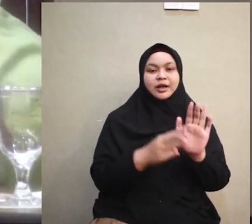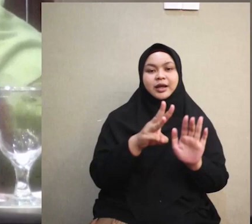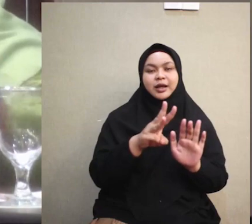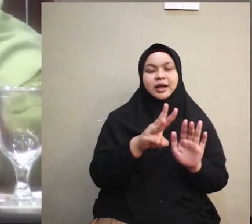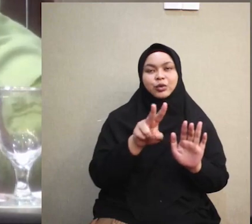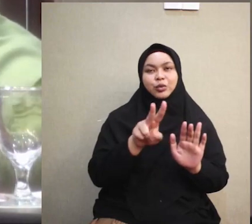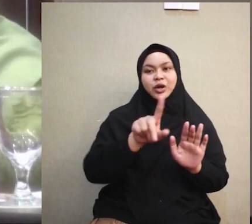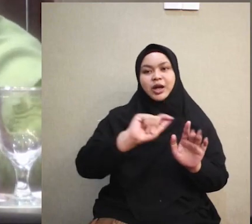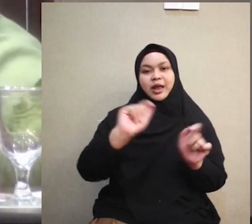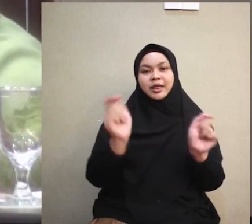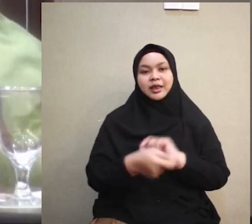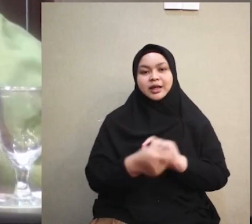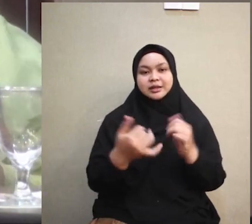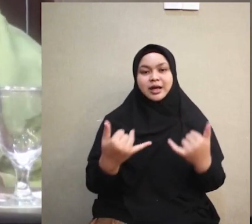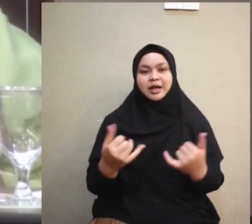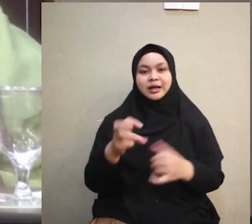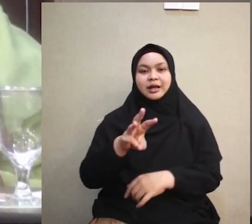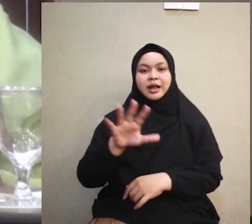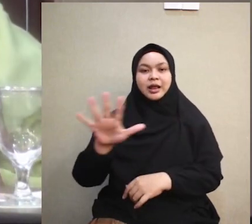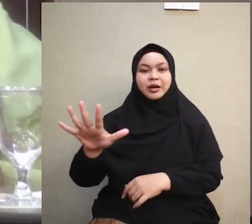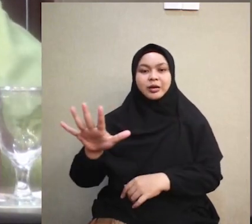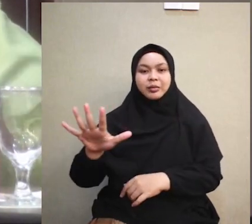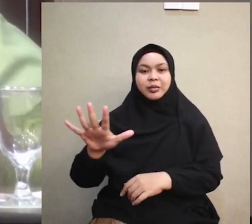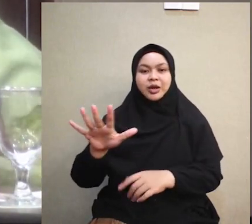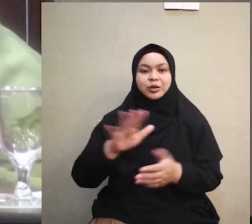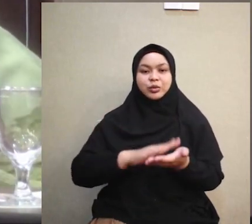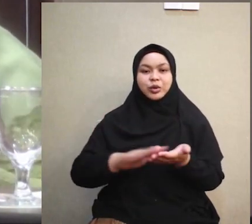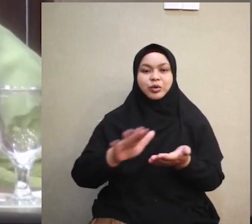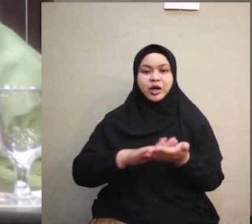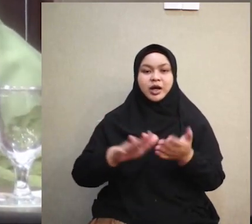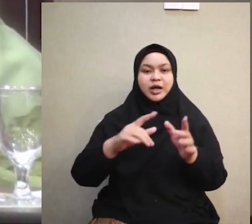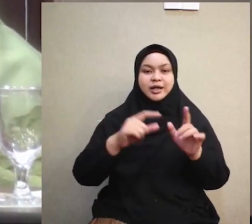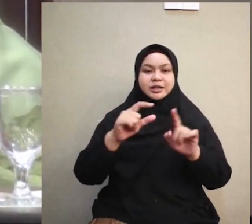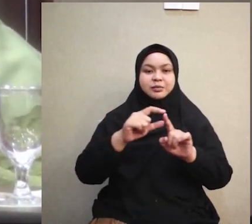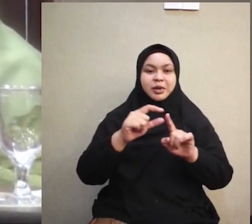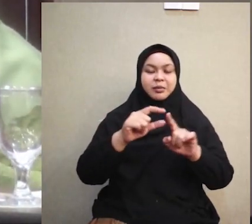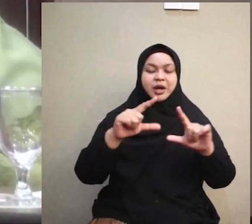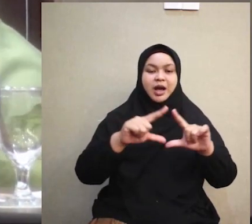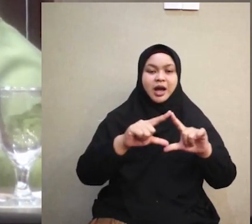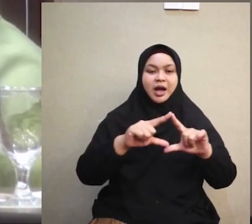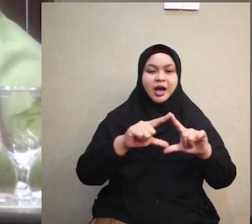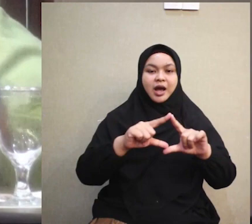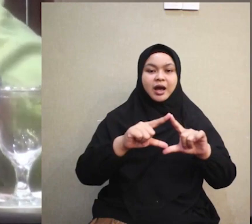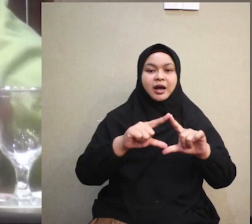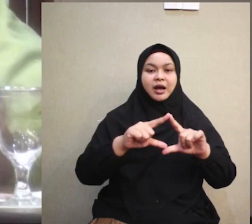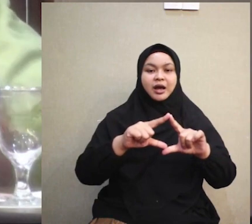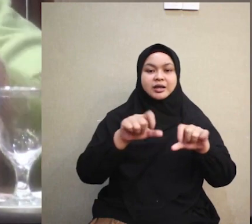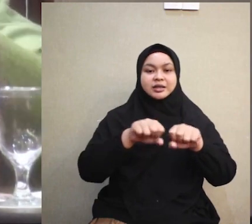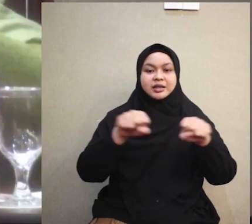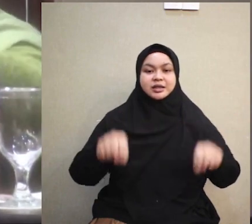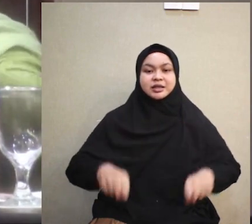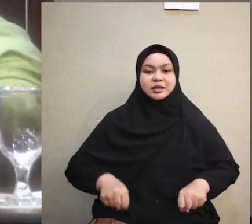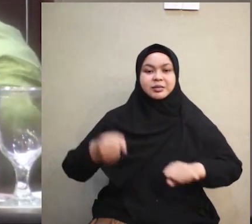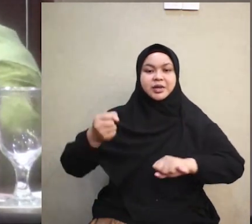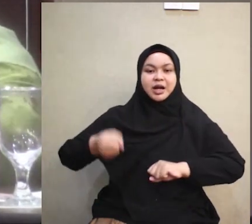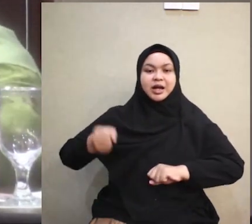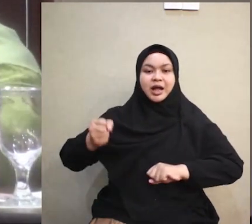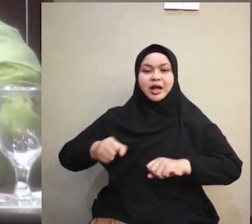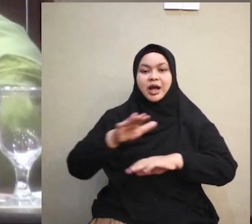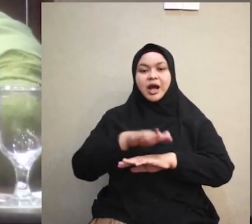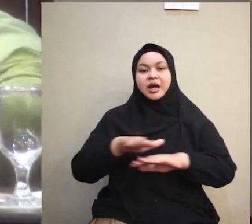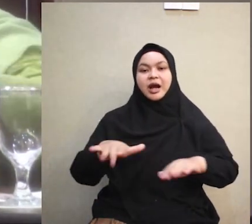menelurkan sppa Bagaimana anak berhadapan dengan hukum ya kemudian menelurkan lagi